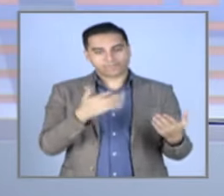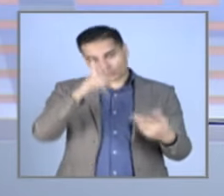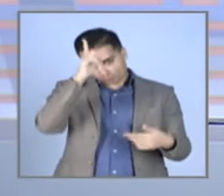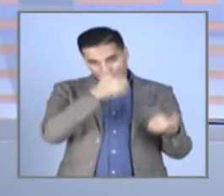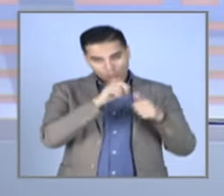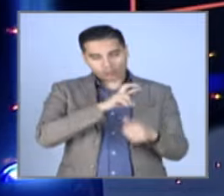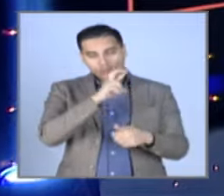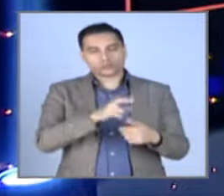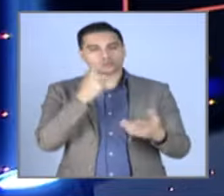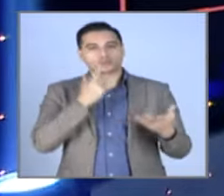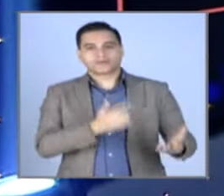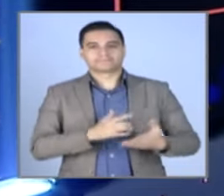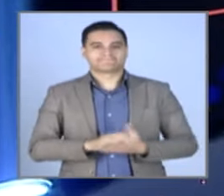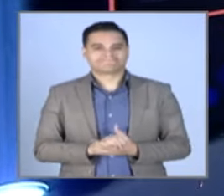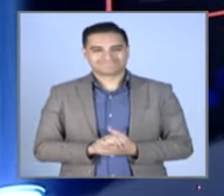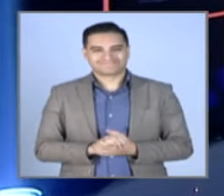علوم والسؤال: